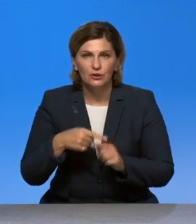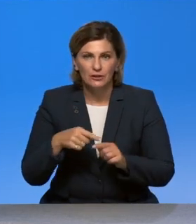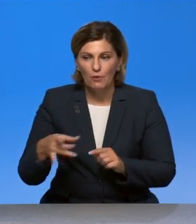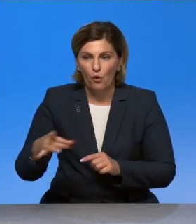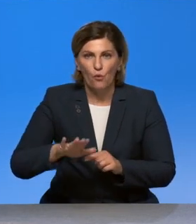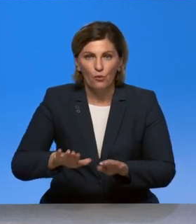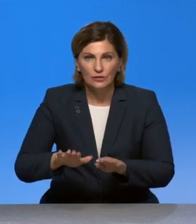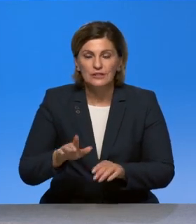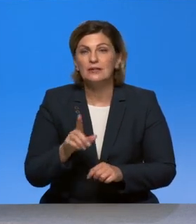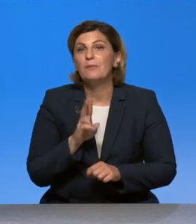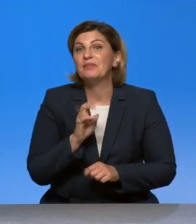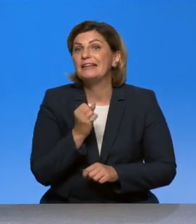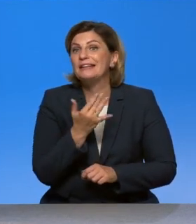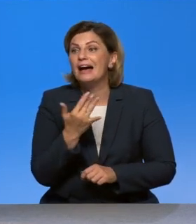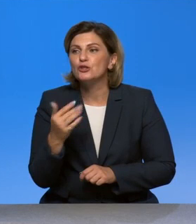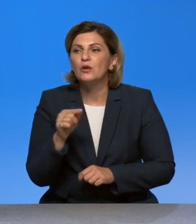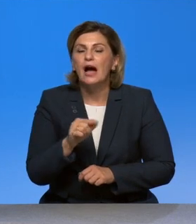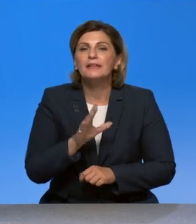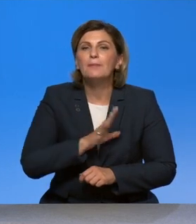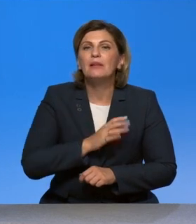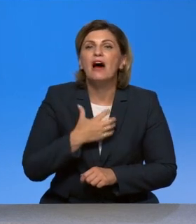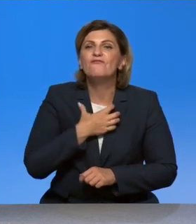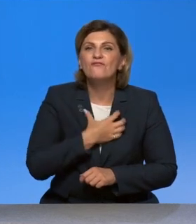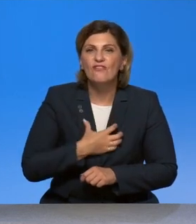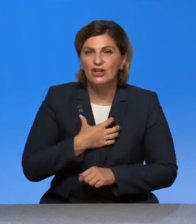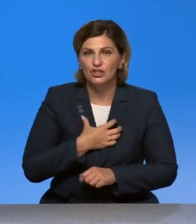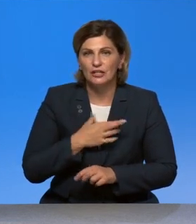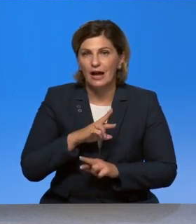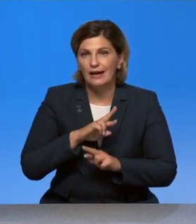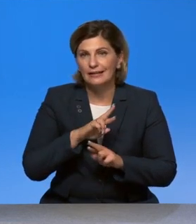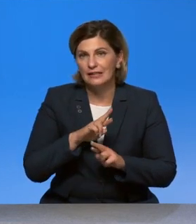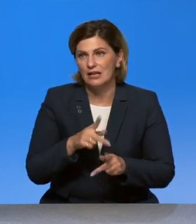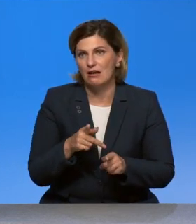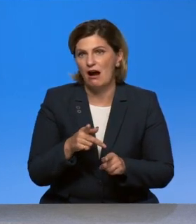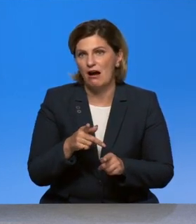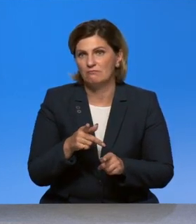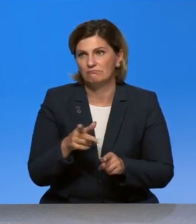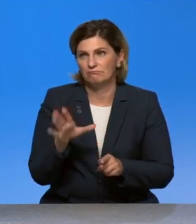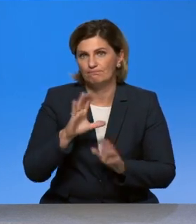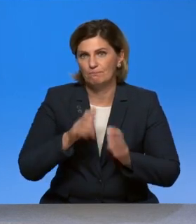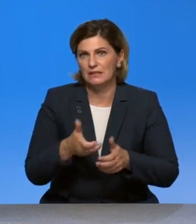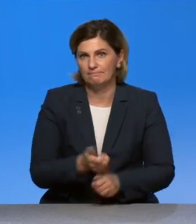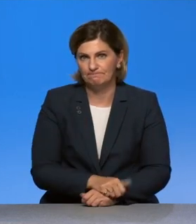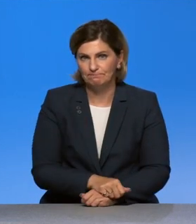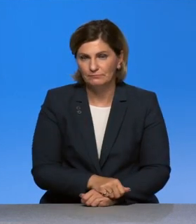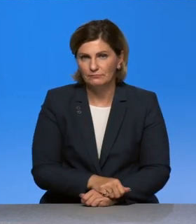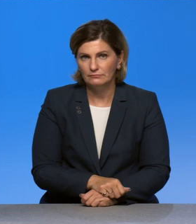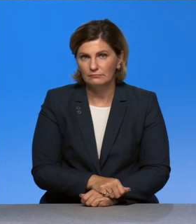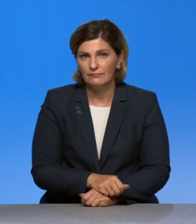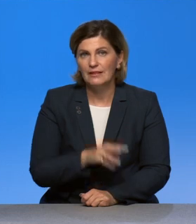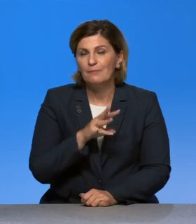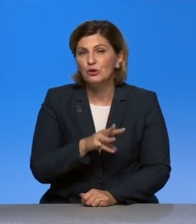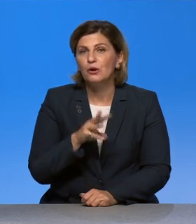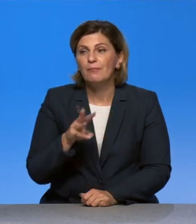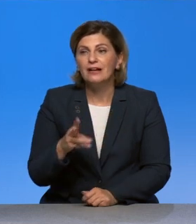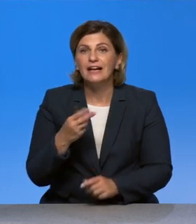насколько вообще эта поездка была важна для этнографии вообще во всем мире? Ну, Миклуха-Маклай в тот